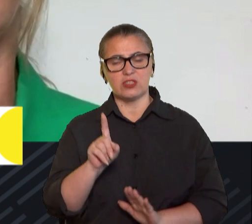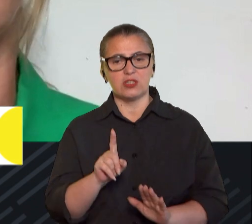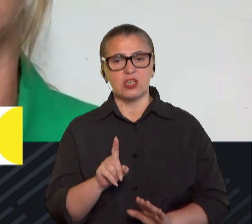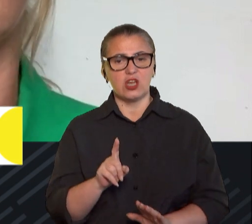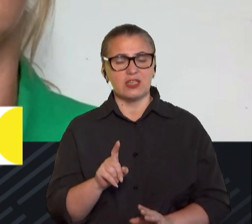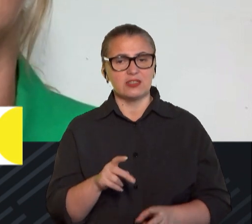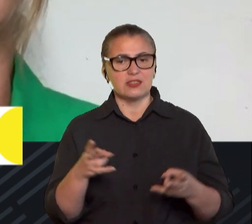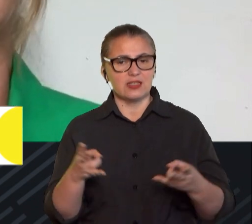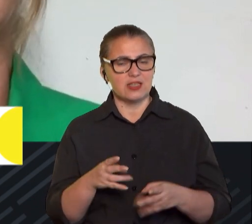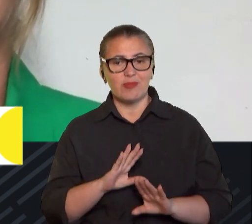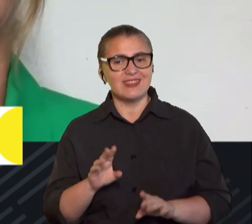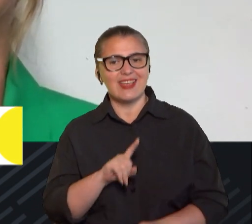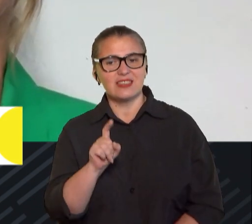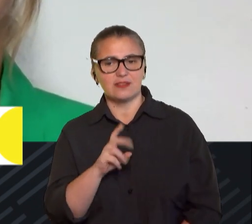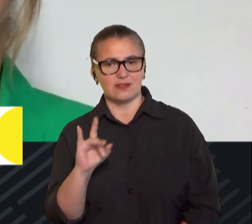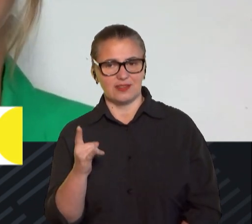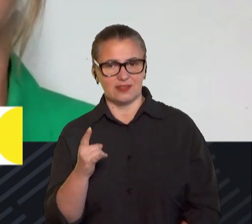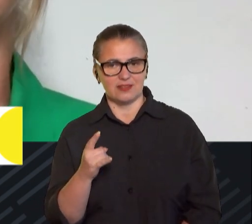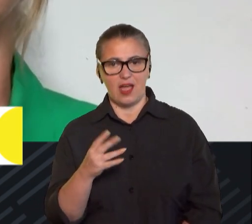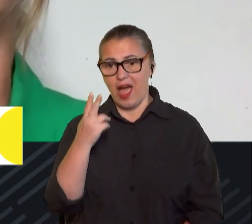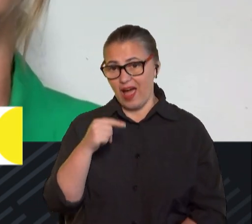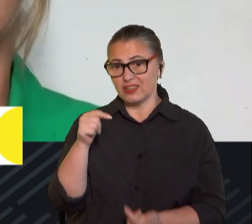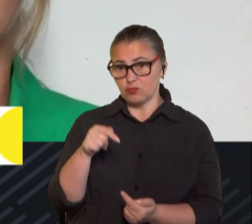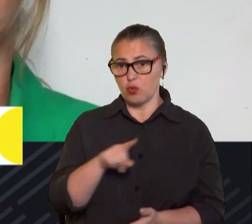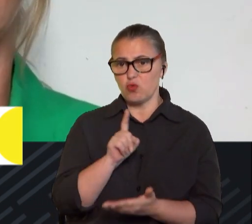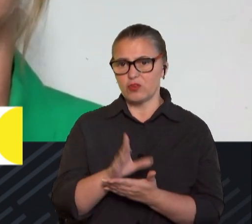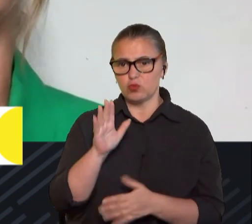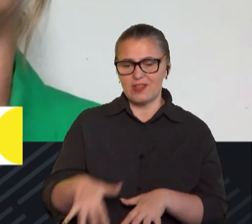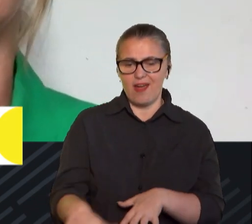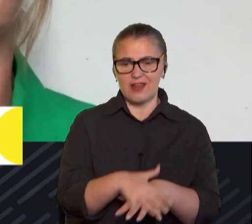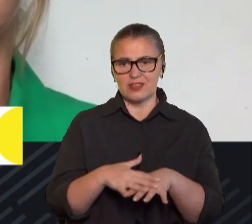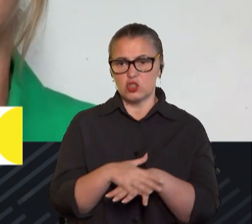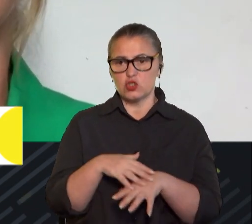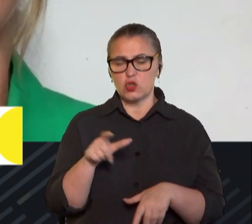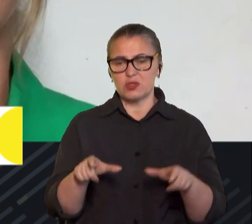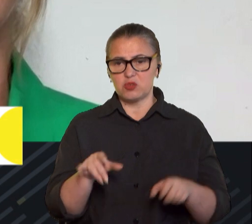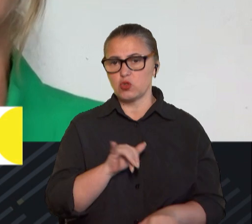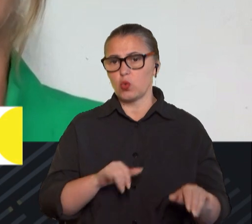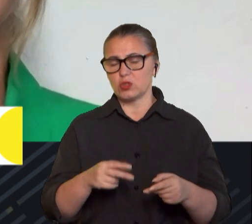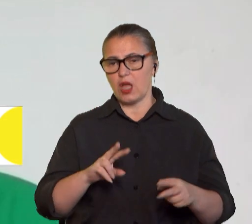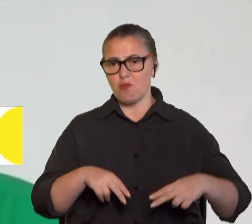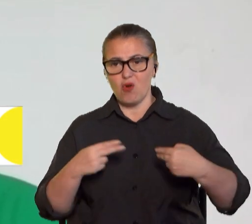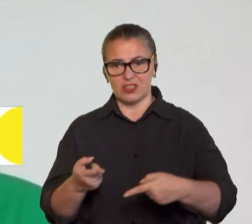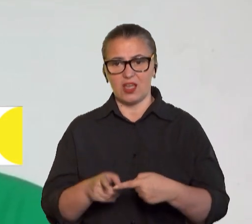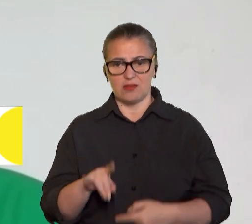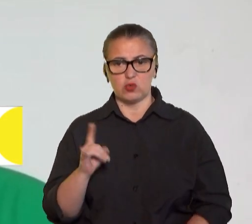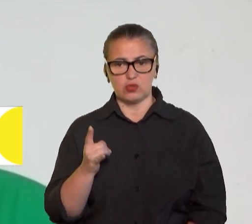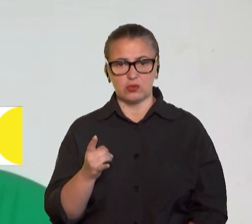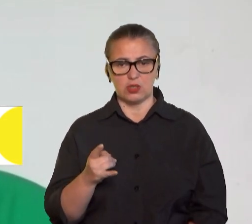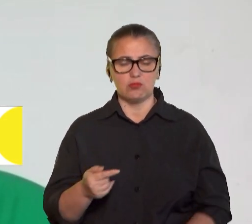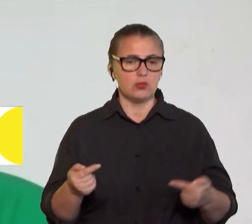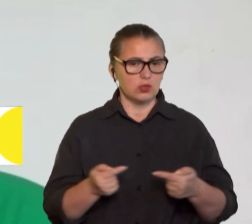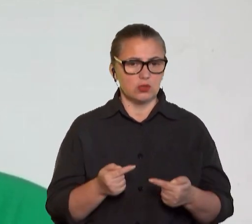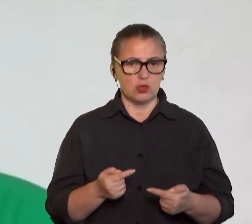дитини, яку ми повернули, а адаптоване має бути суспільство, в яке ми повертаємо цю дитину. Адже однозначно